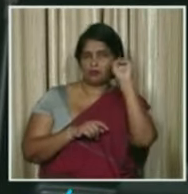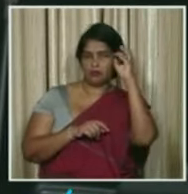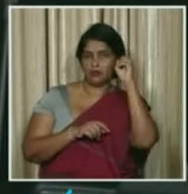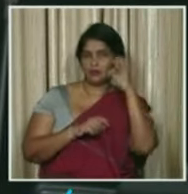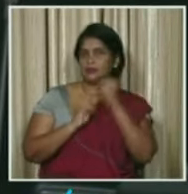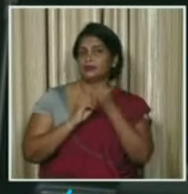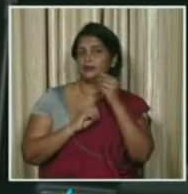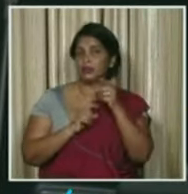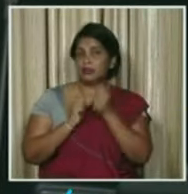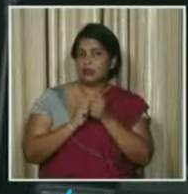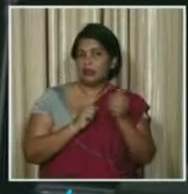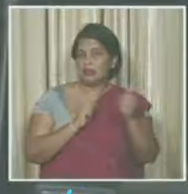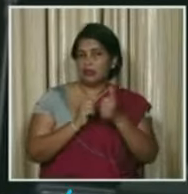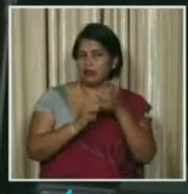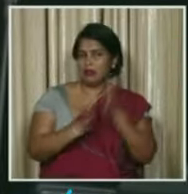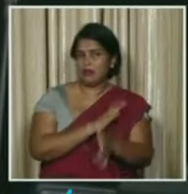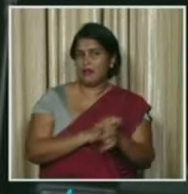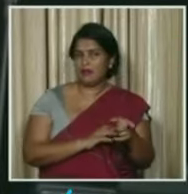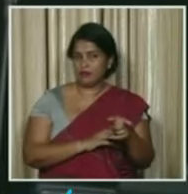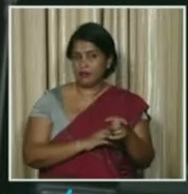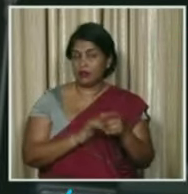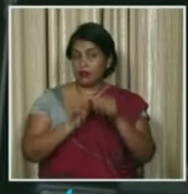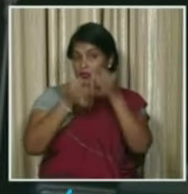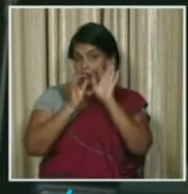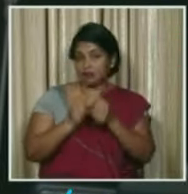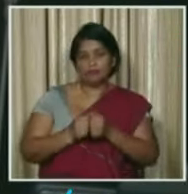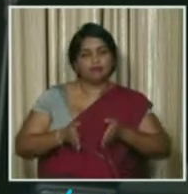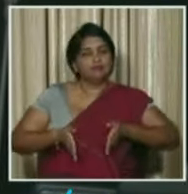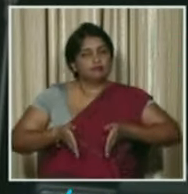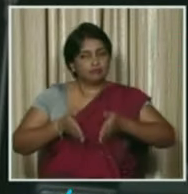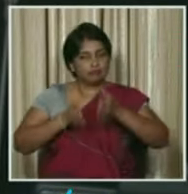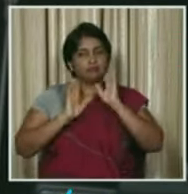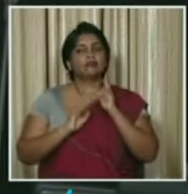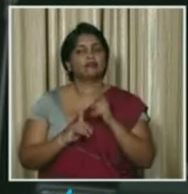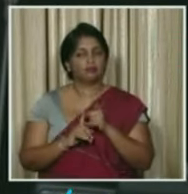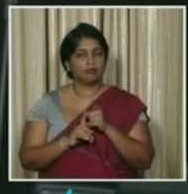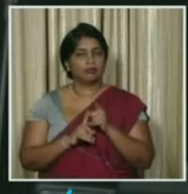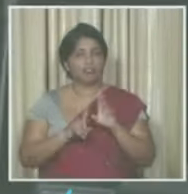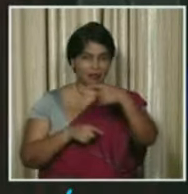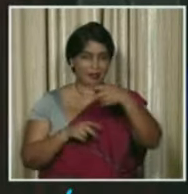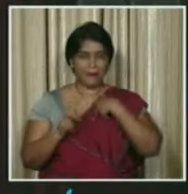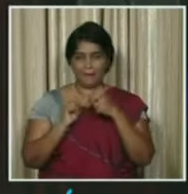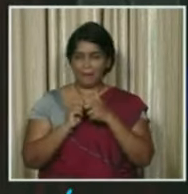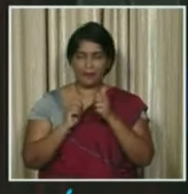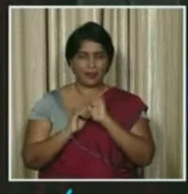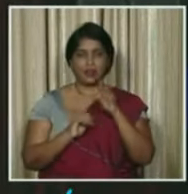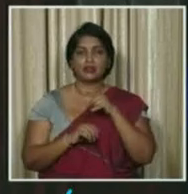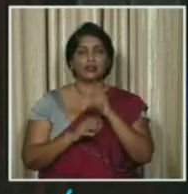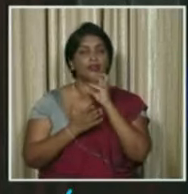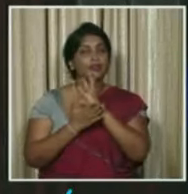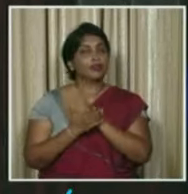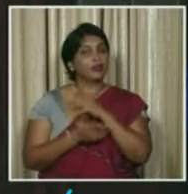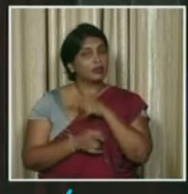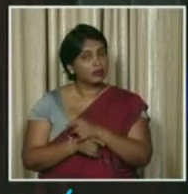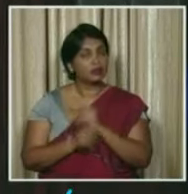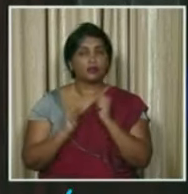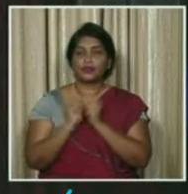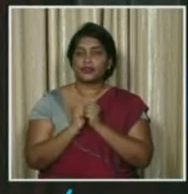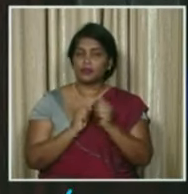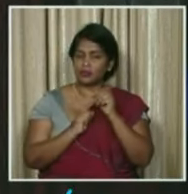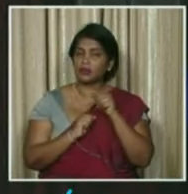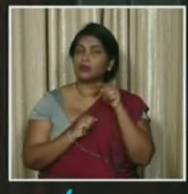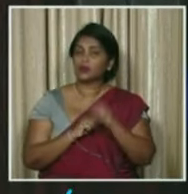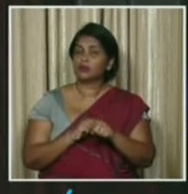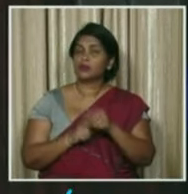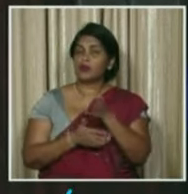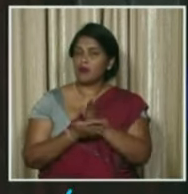දෙනවා. ඔය පැත්තට ගියොත් මේක වැරදි. මේක හරි දිශාවට යන්න ඕන නම් that you must turn towards a different side. මේ ව්‍යවස්ථාමය කටයුත්තකදී මේ